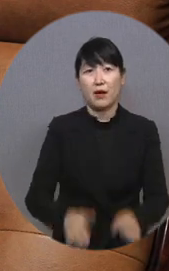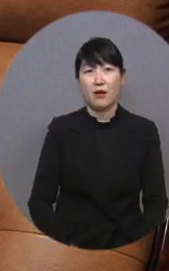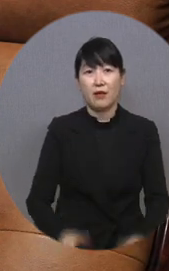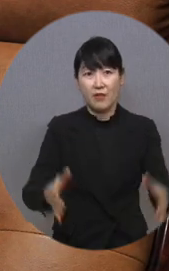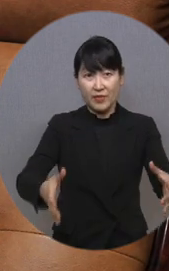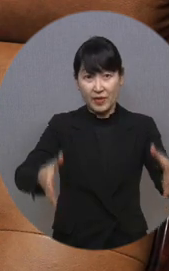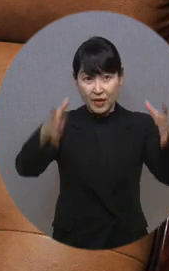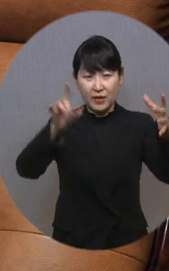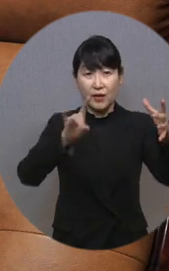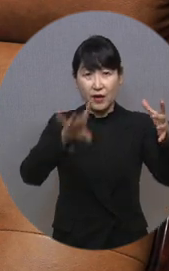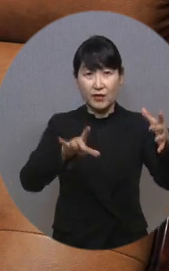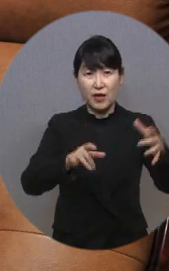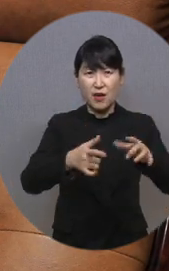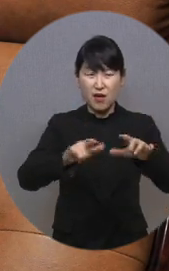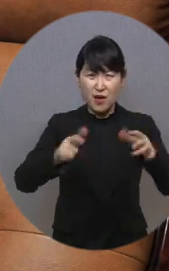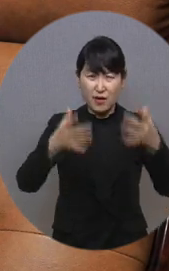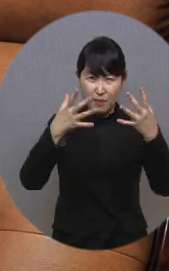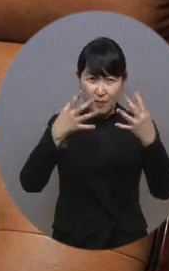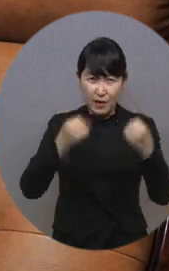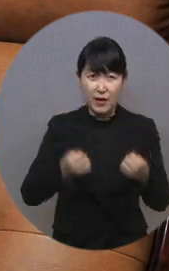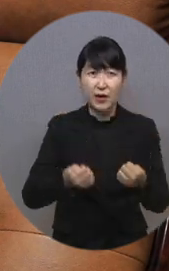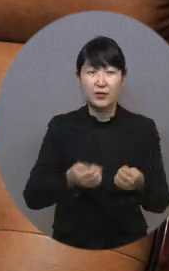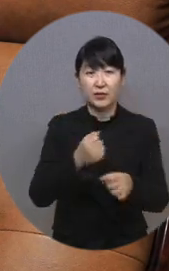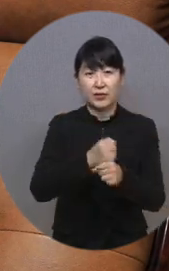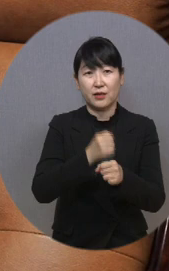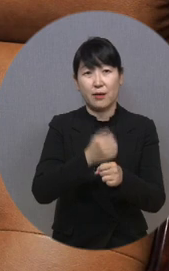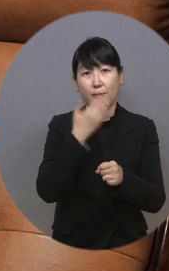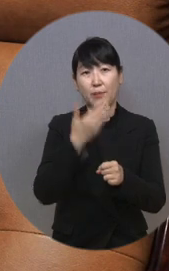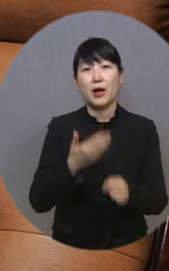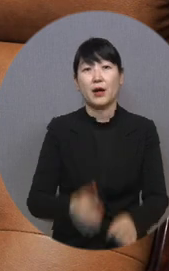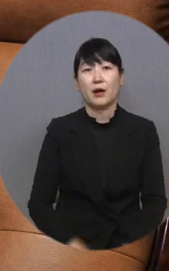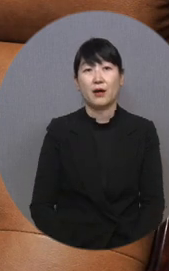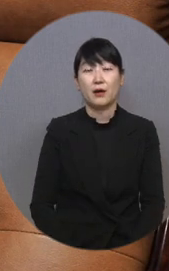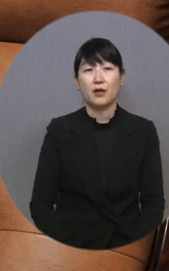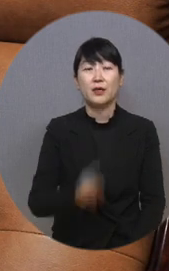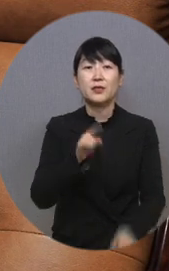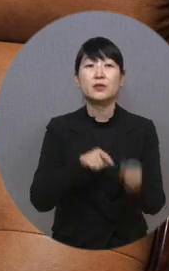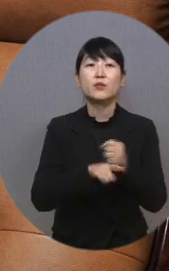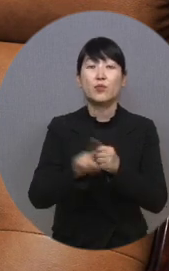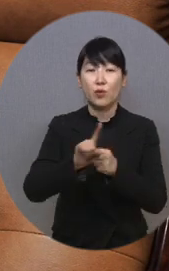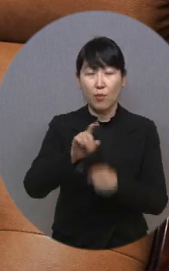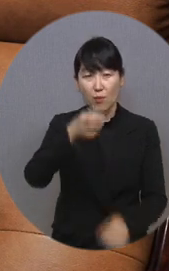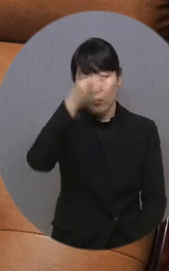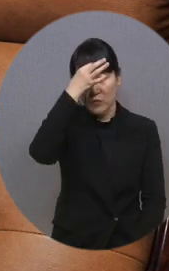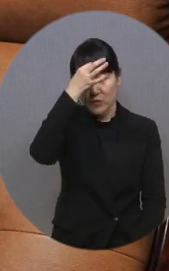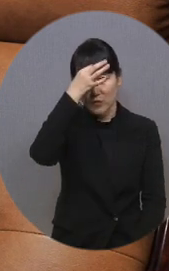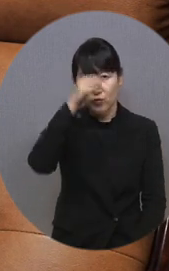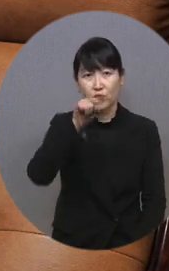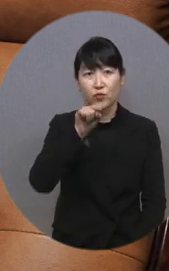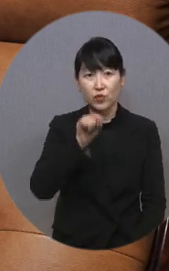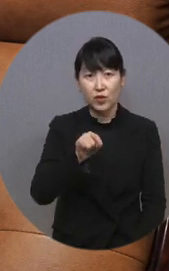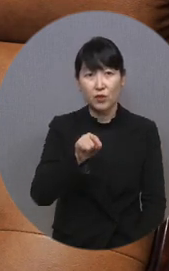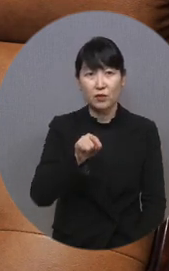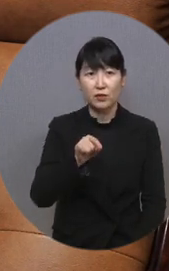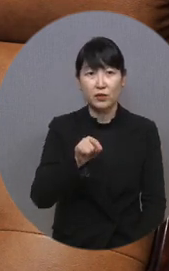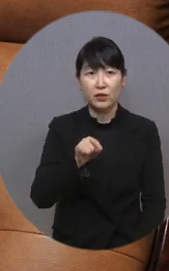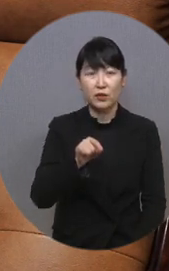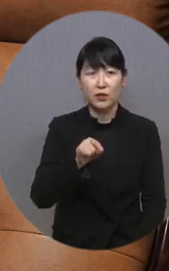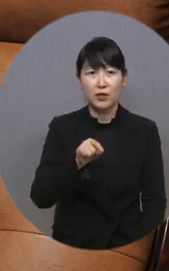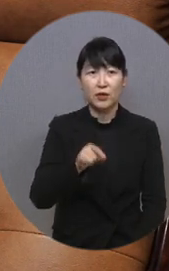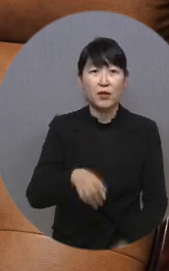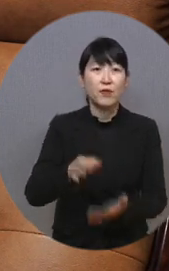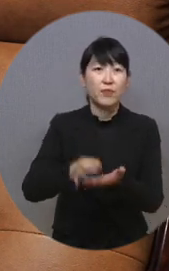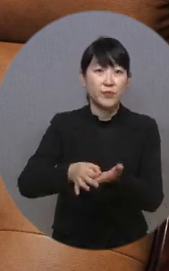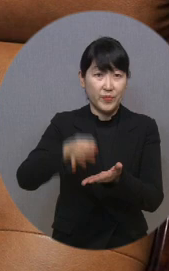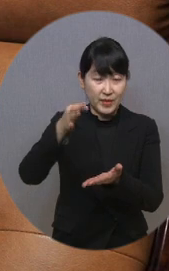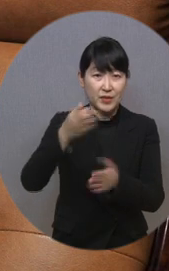저희가 면목을 생산할 수 있습니다. 그 이야기는 뭐고 하면은 우리가 가지고 있는 이 기술에 부가가 있는 다른 작물을